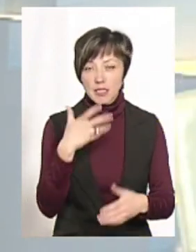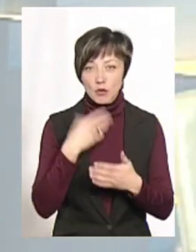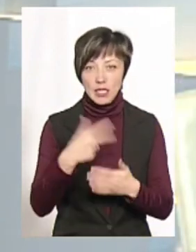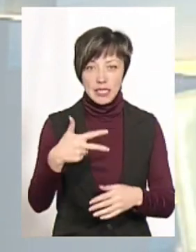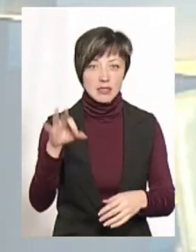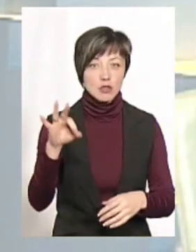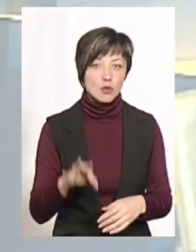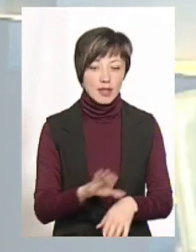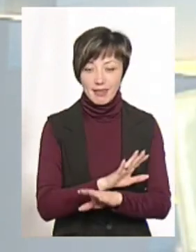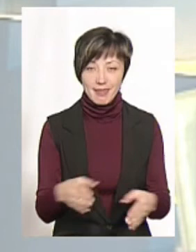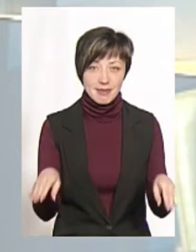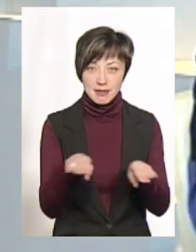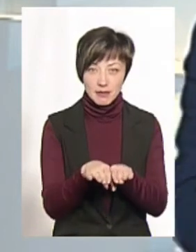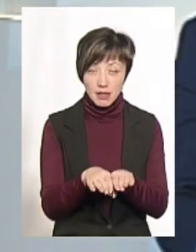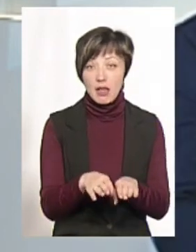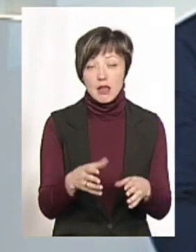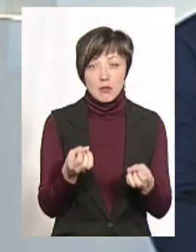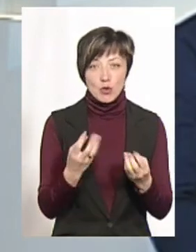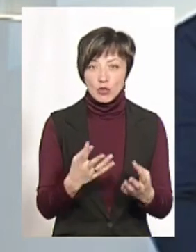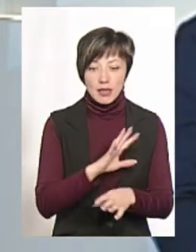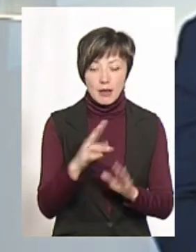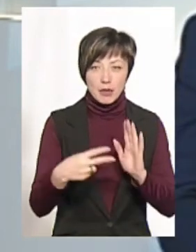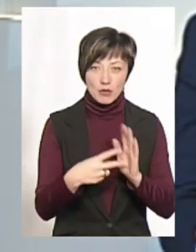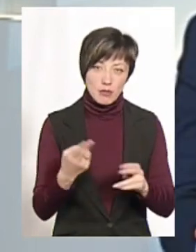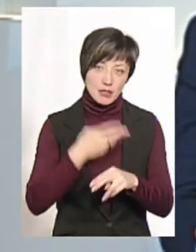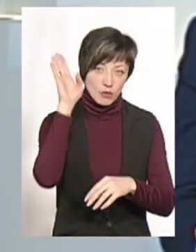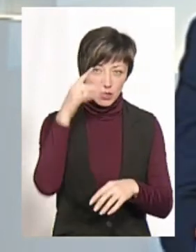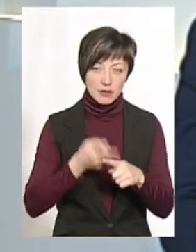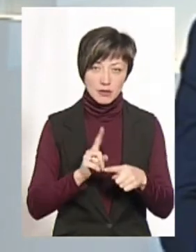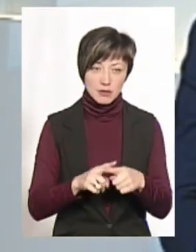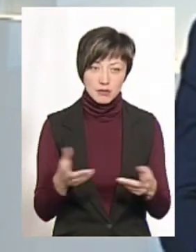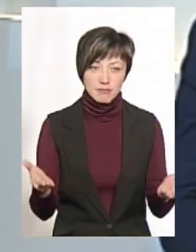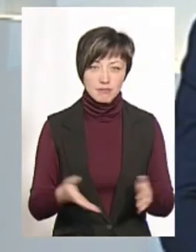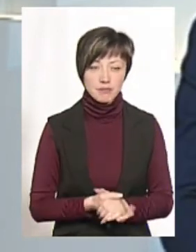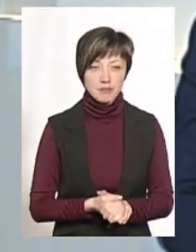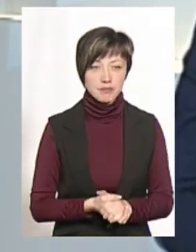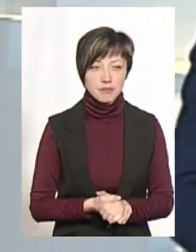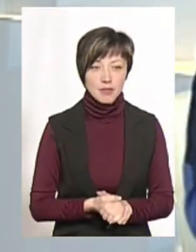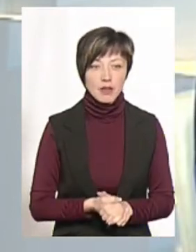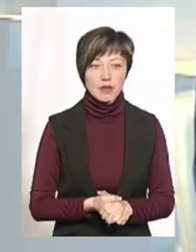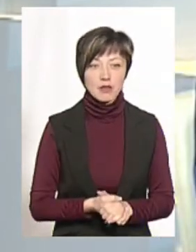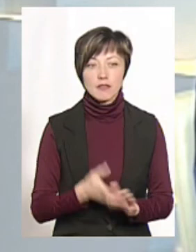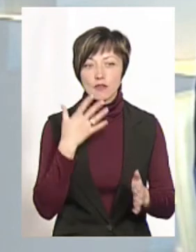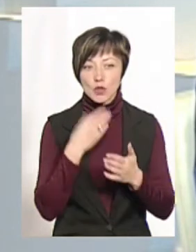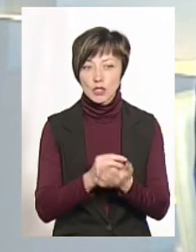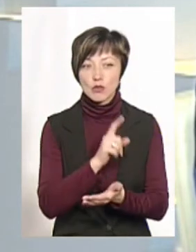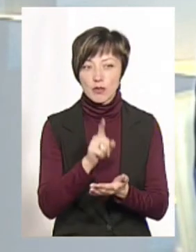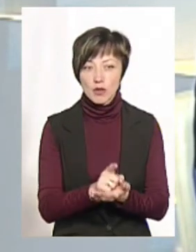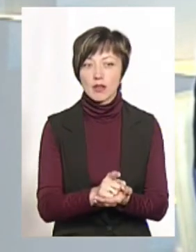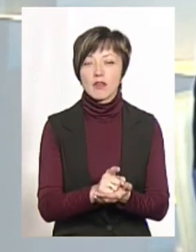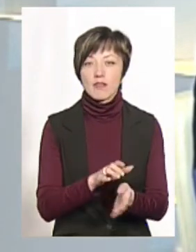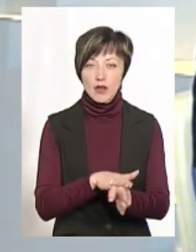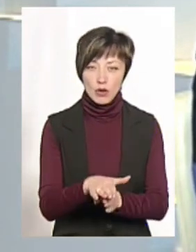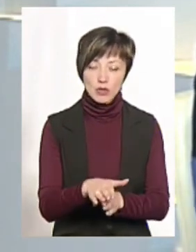своїх 30% не закрили, то вони просто не підключені і без води, труба зарита, вони без води. Вони, власне, свої зобов'язання